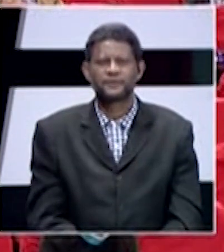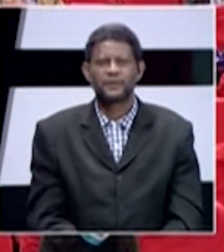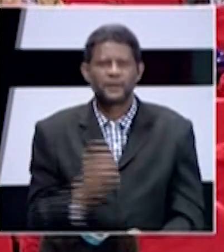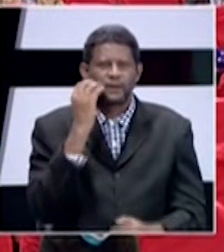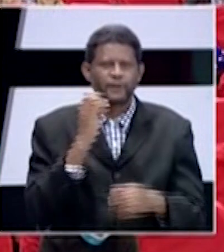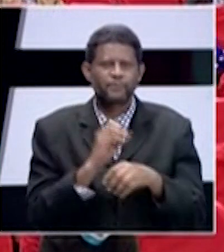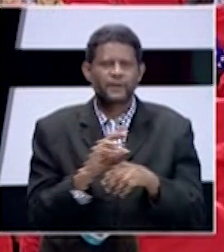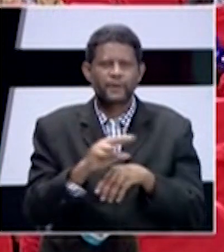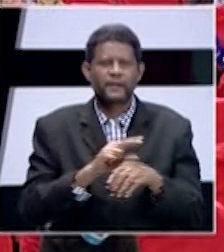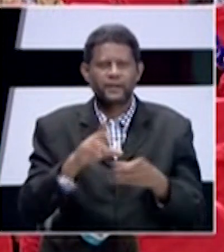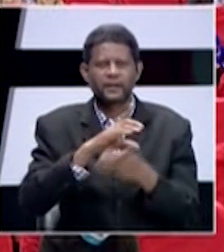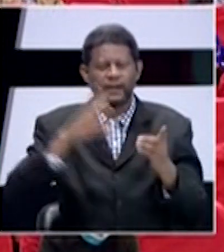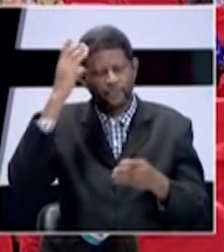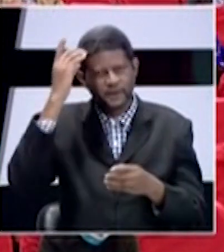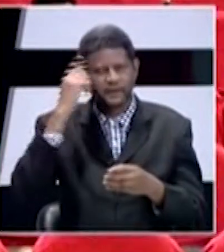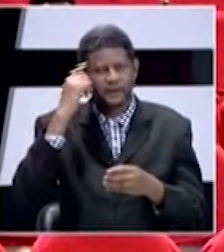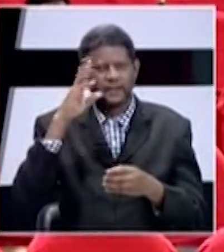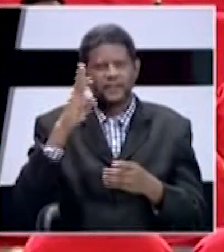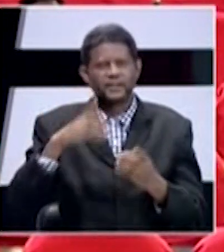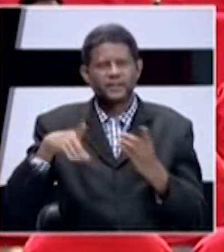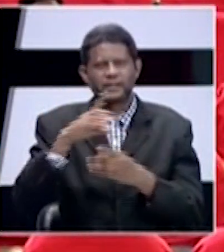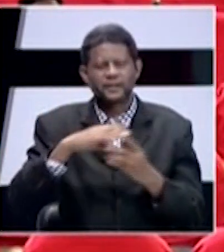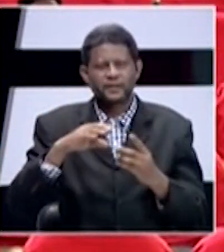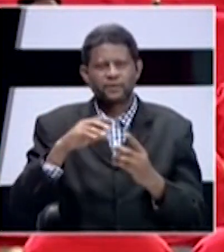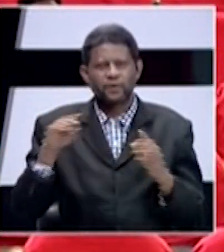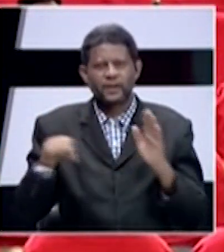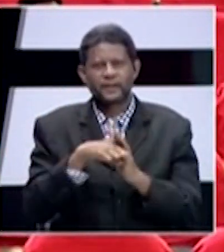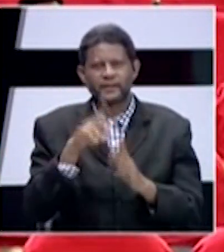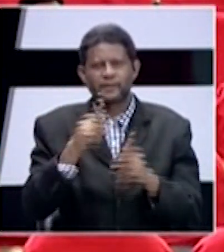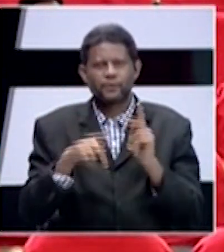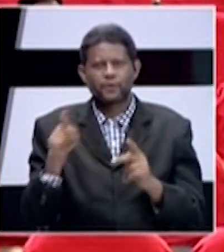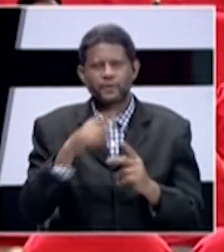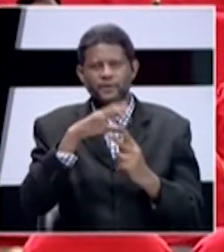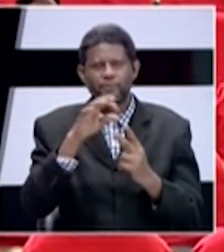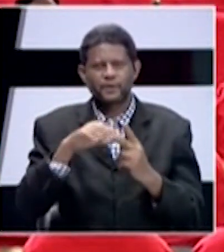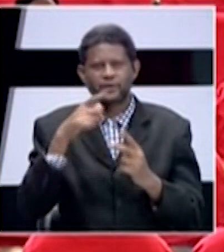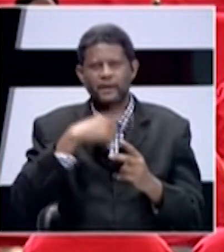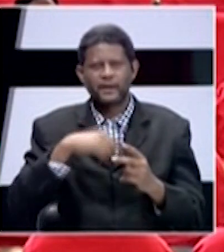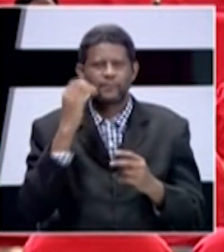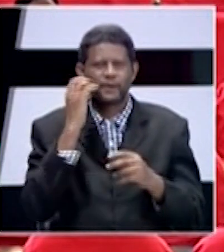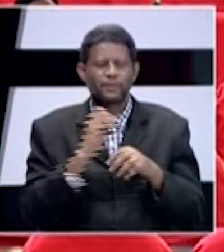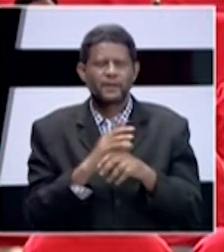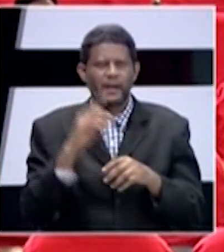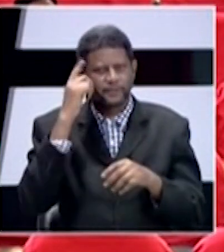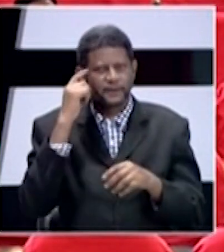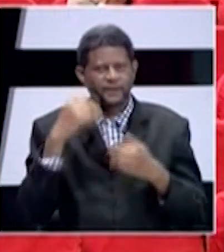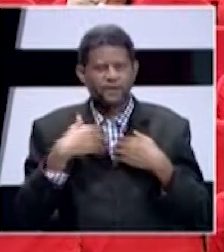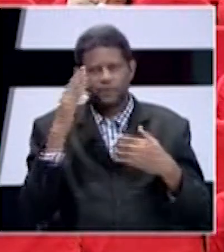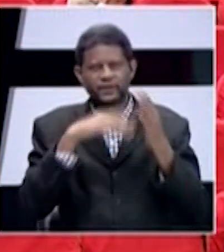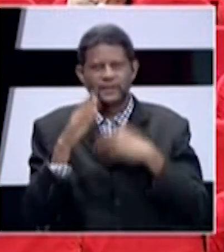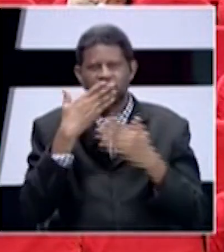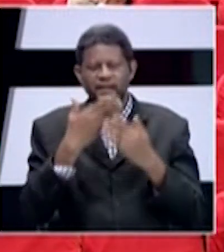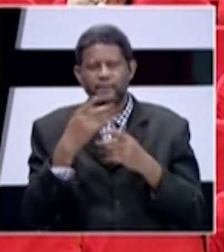ቤት ምክሪ ብሄራዊ ክልላዊ መንግስቲ ትግራይ ንሻልሻይ ዘበን ተወከልቲ ህዝቢ ኮይኖም ዝተመረፁ ኣባላት ቤት ምክሪ ኣብ ትግራይ ዘለዉ ፀገማት